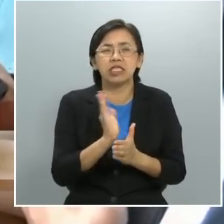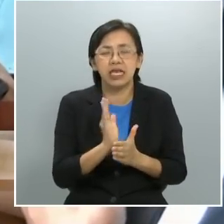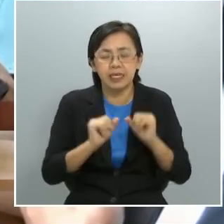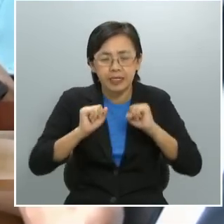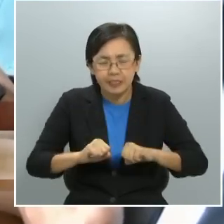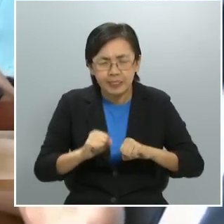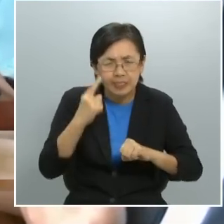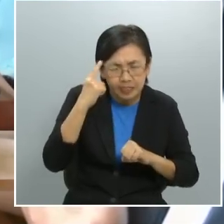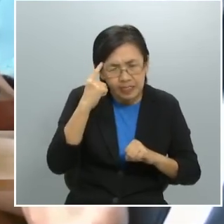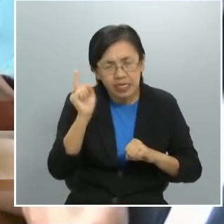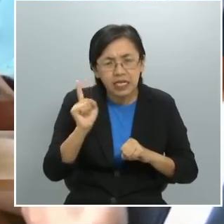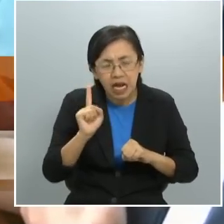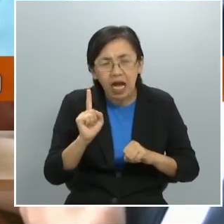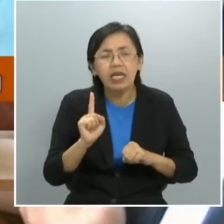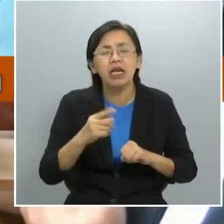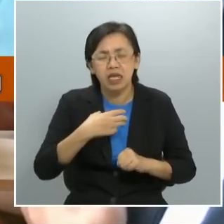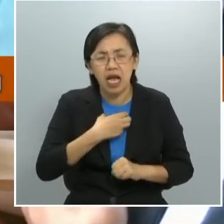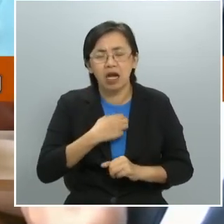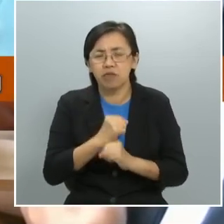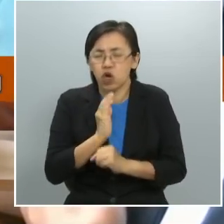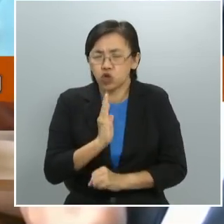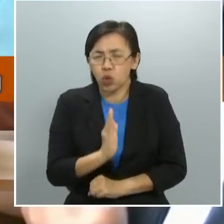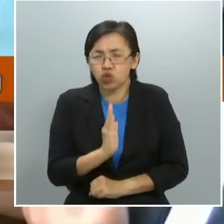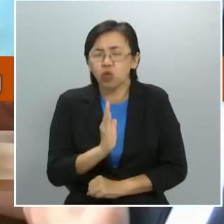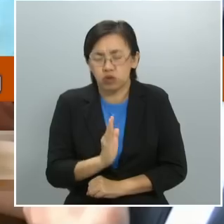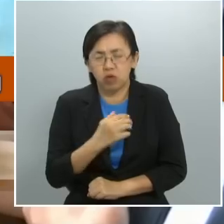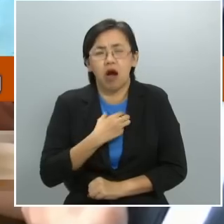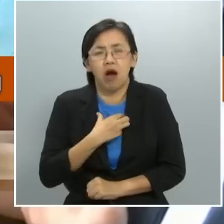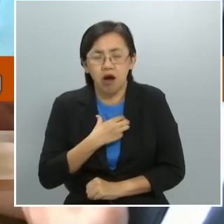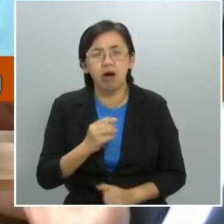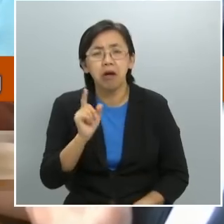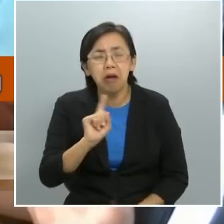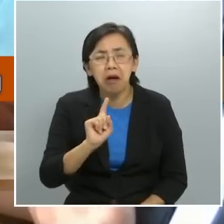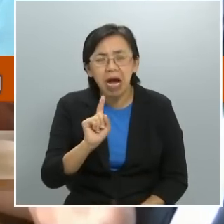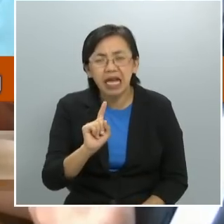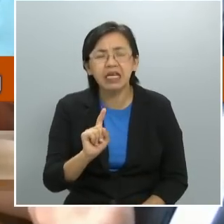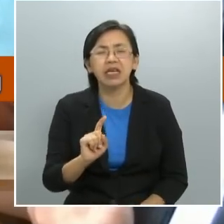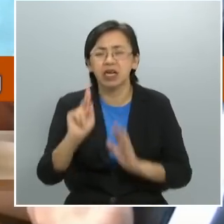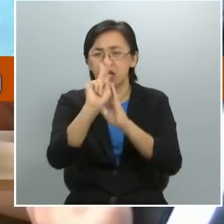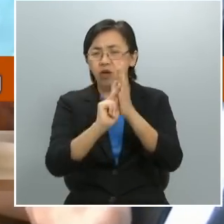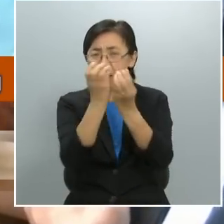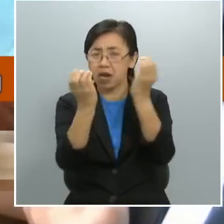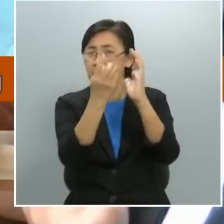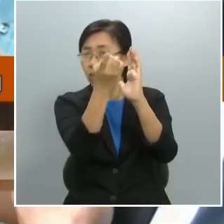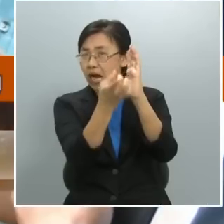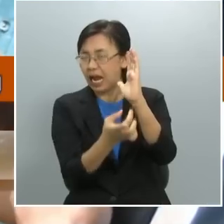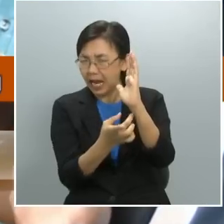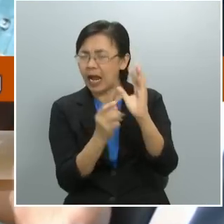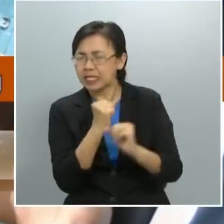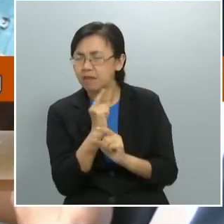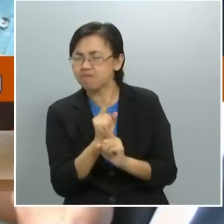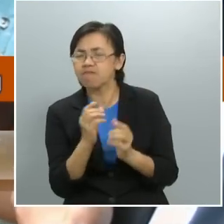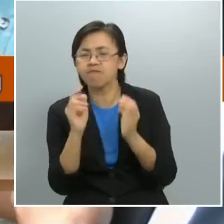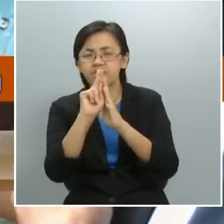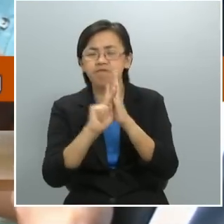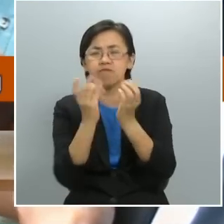ที่พยายามรักษาความตรงไปตรงมาให้ได้มากที่สุดภายใต้เงื่อนไขของรัฐธรรมนูญก็หลักการอย่างที่คุณไอติมบอกทุกคน